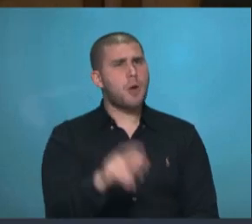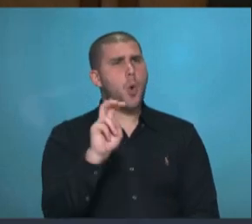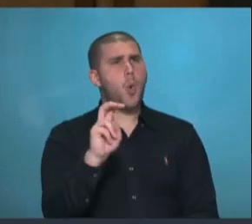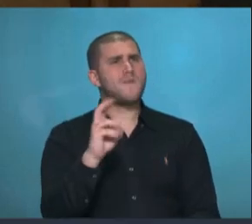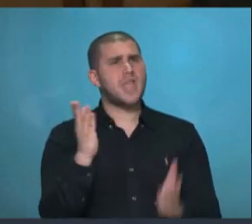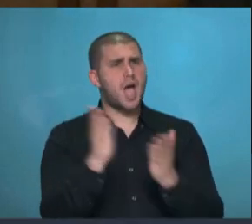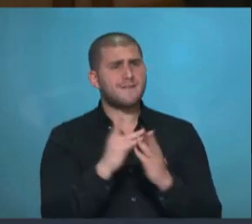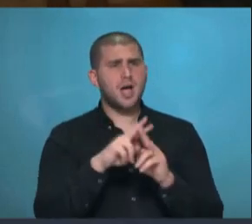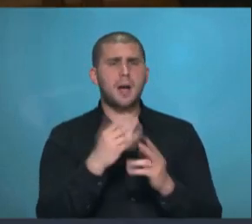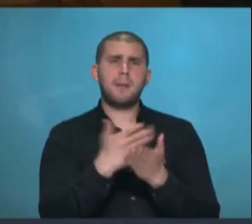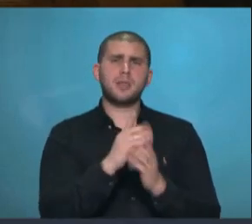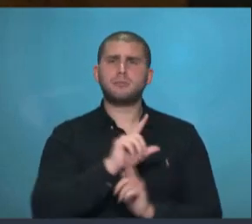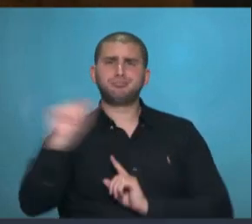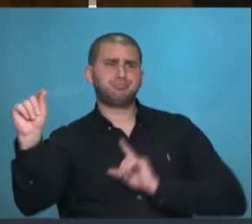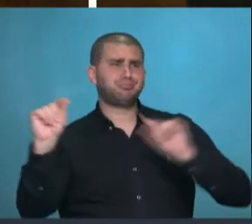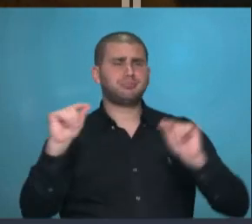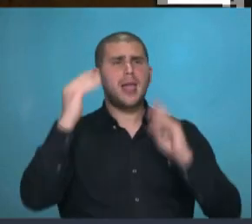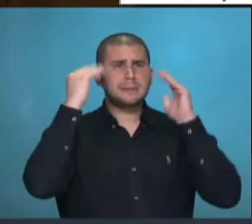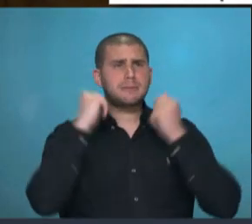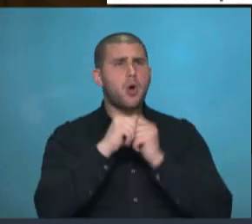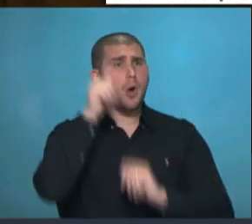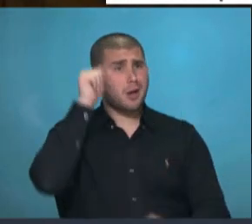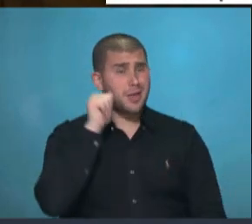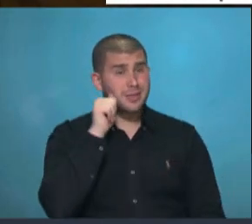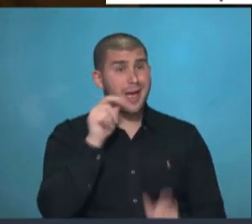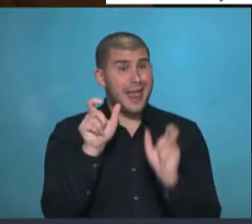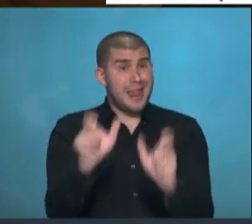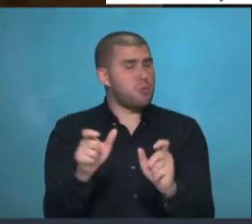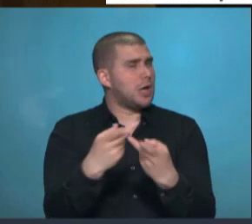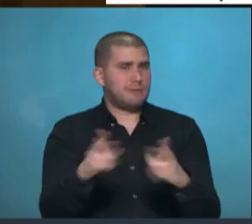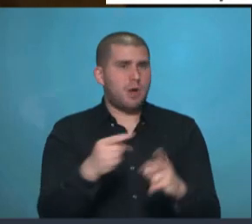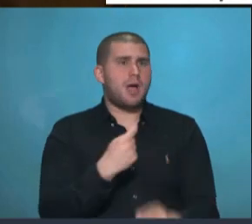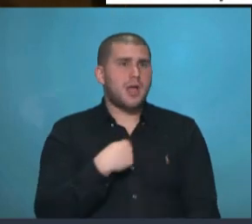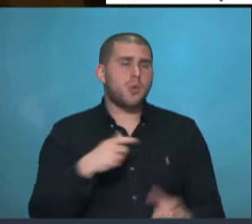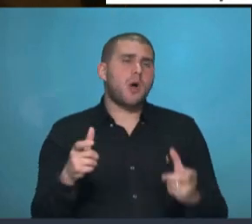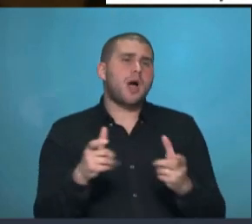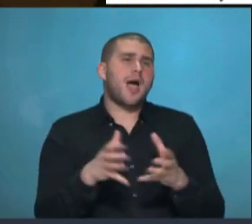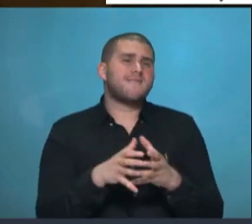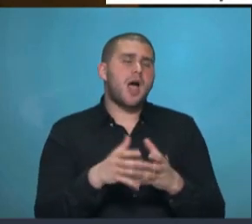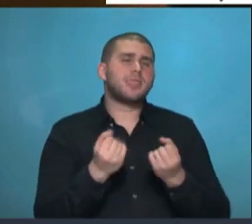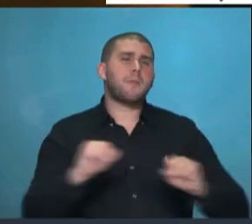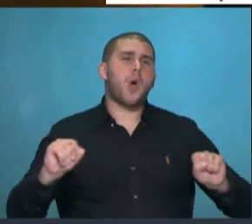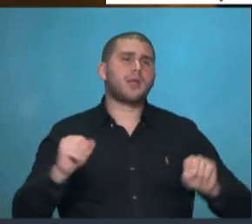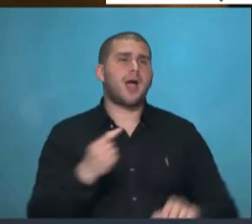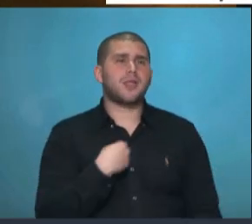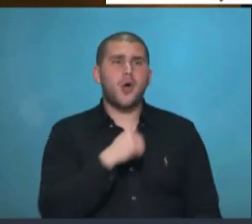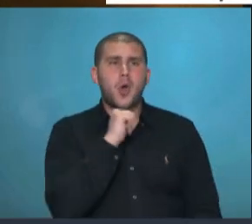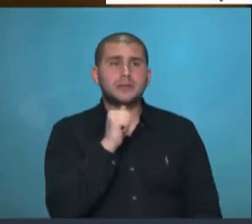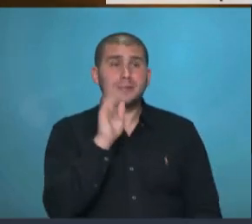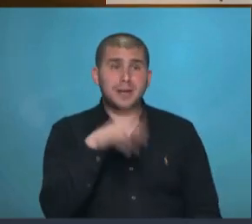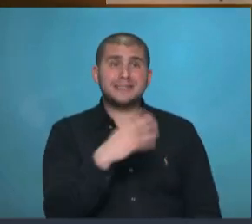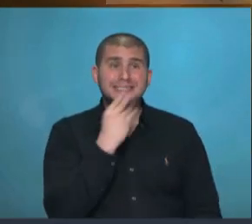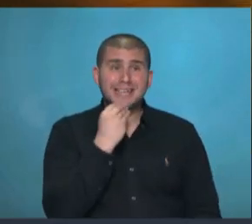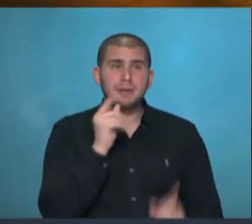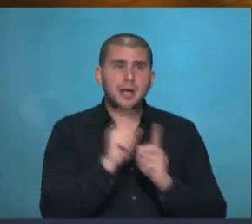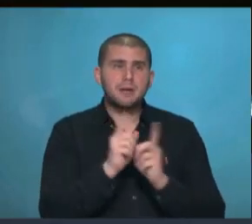ומחליטים ללכת פה לטאבה או לעקבה? תראה, לעצור אותם אי אפשר. הרי אנחנו חברה דמוקרטית, אנחנו גם לא רוצים שאת הישראלים